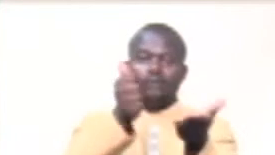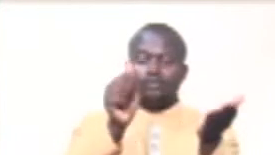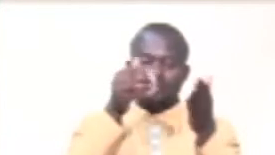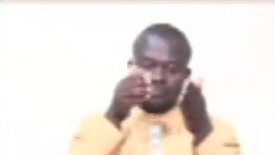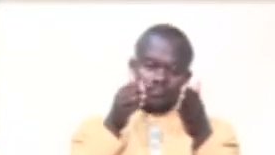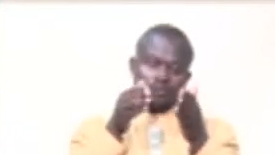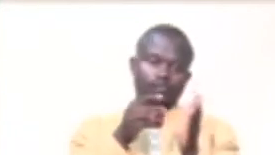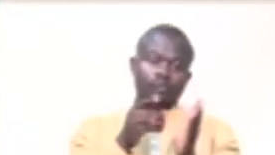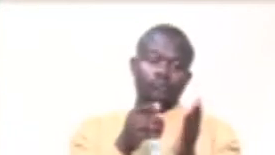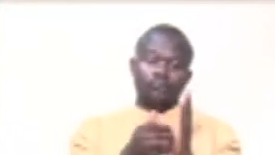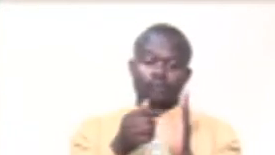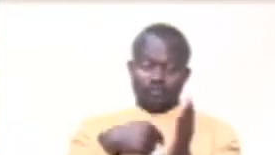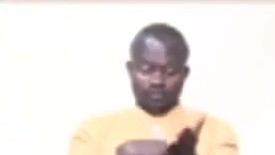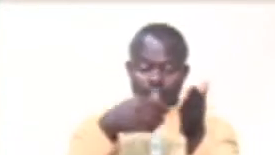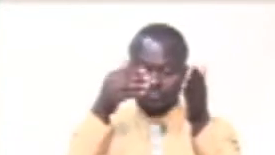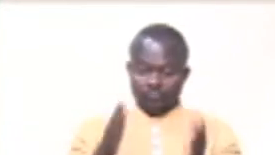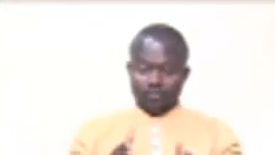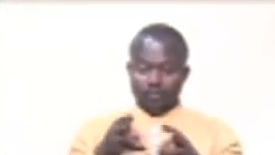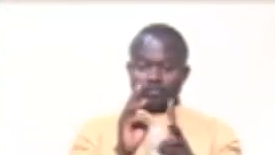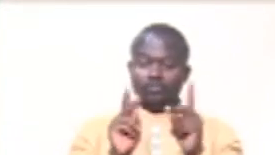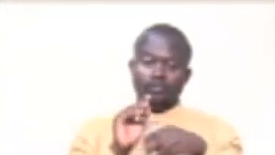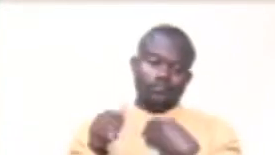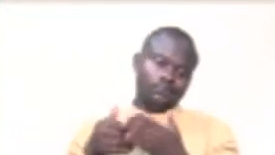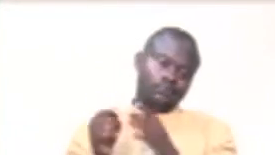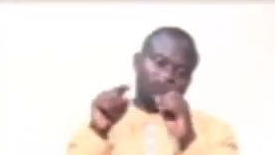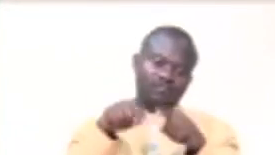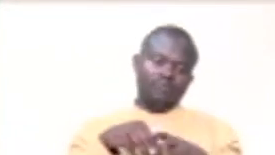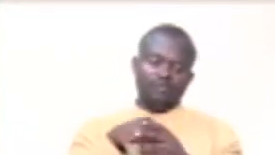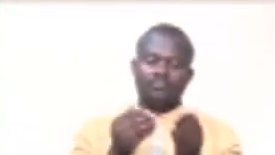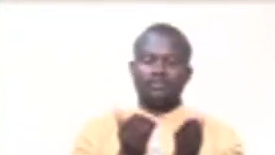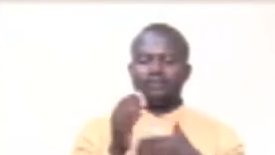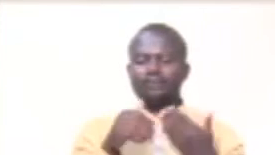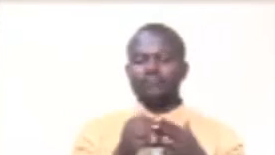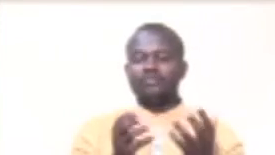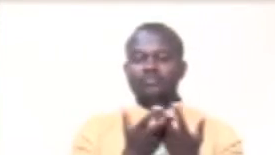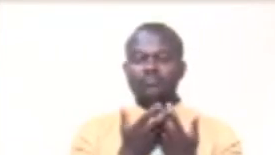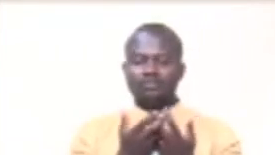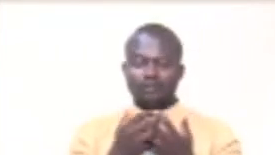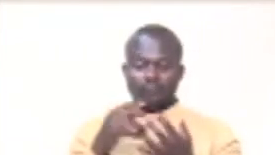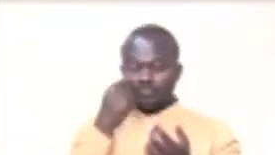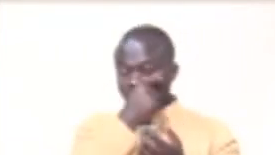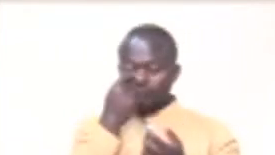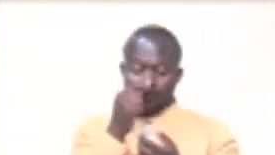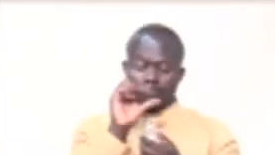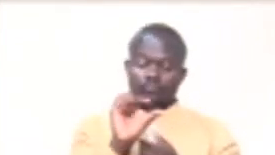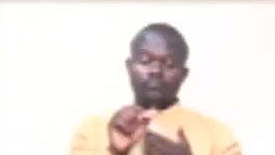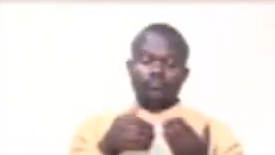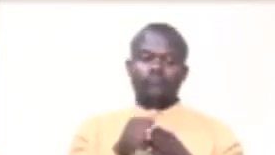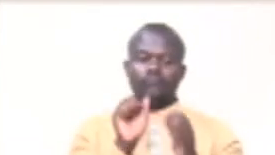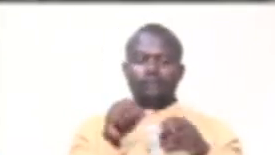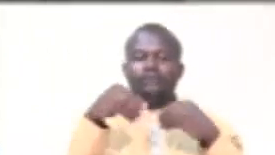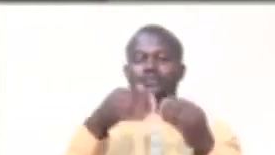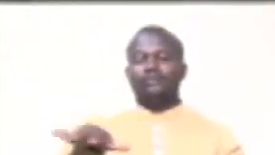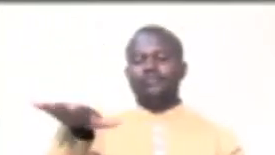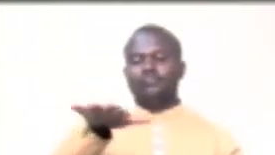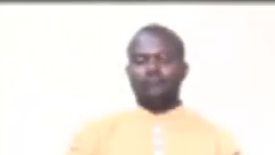muforomo ku buryo noneho na ba bandi bamanuka baza muri izo serivisi zijyanye n'ubuvuzi bw'amaso bwisumbuye gato bashobora kuzihererwa